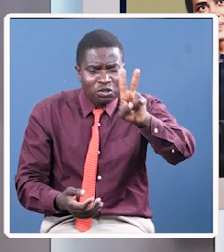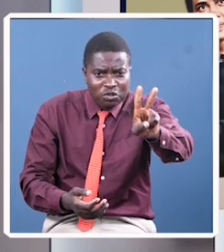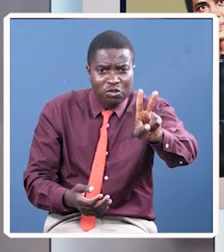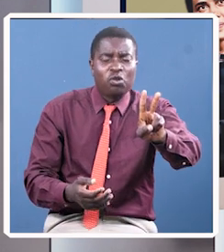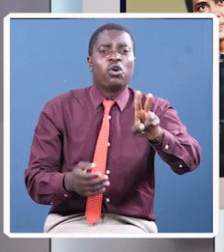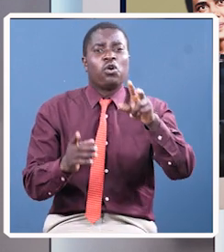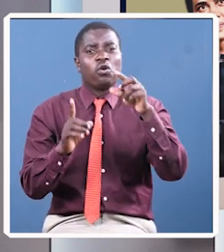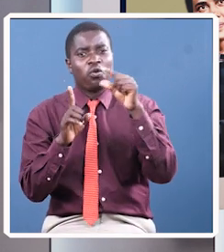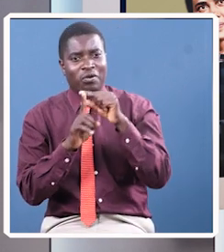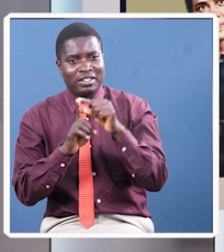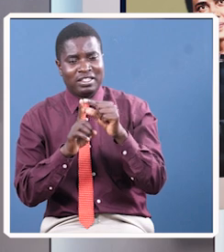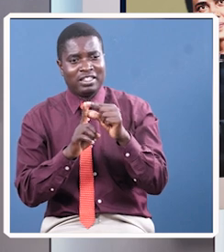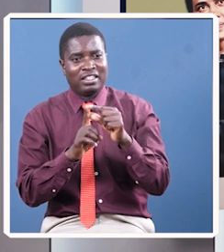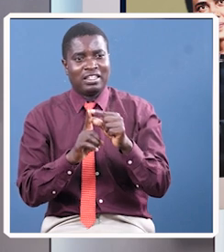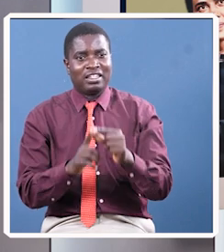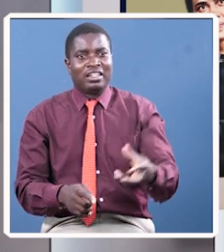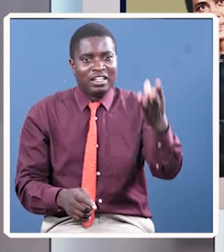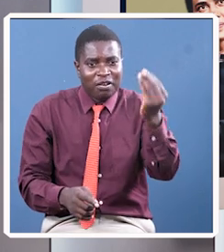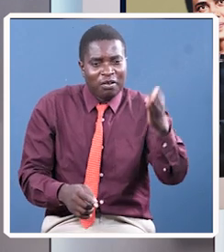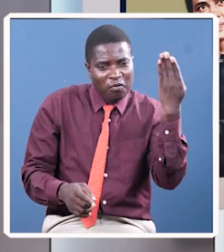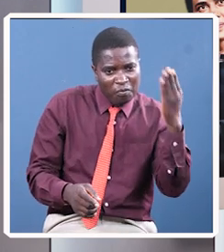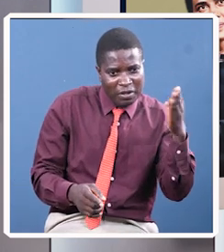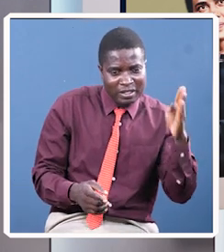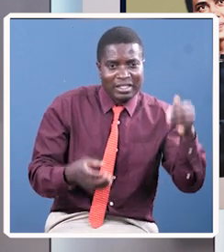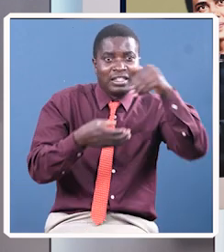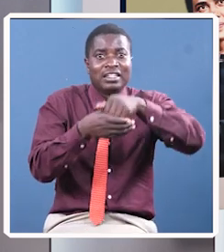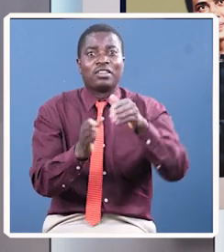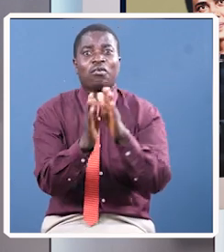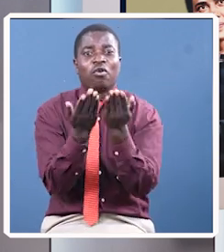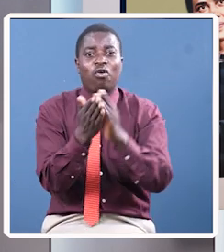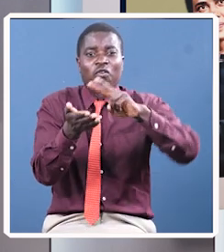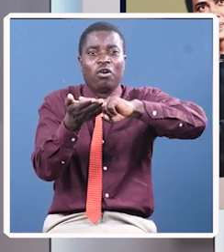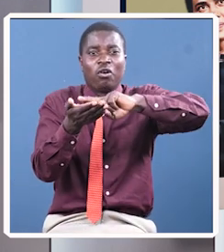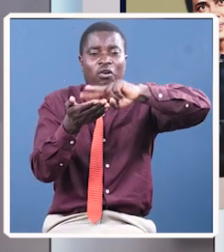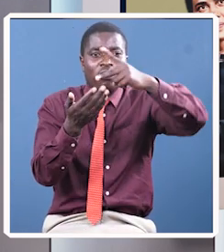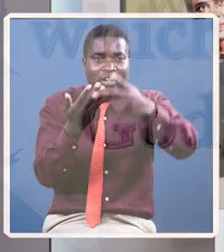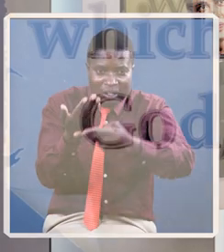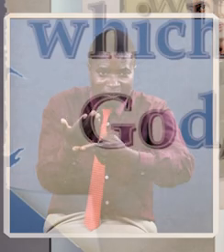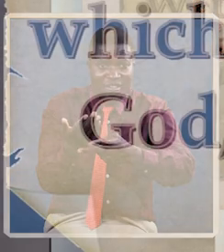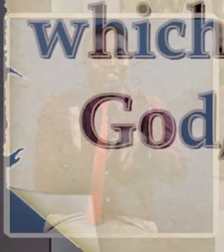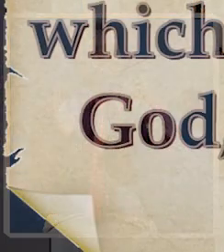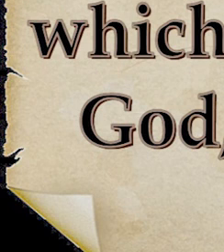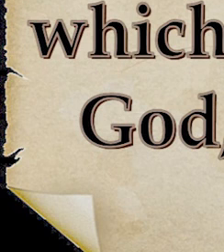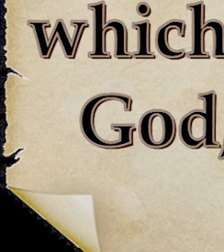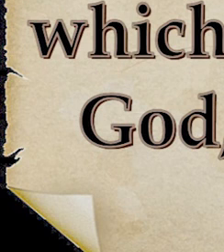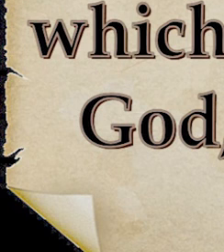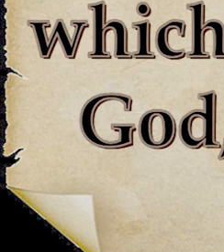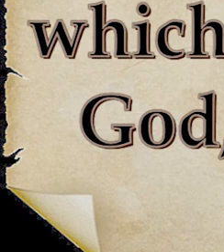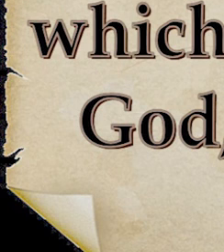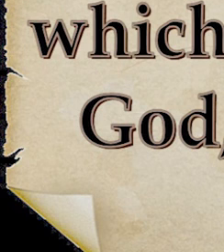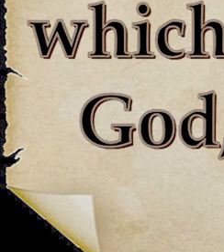Mawezi ari tu anowani kwa zviri beta mbuku ra Revelation. Pana Revelation chapter 12 tinoudzwa